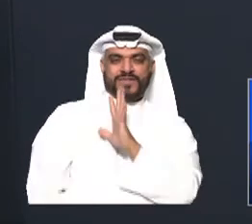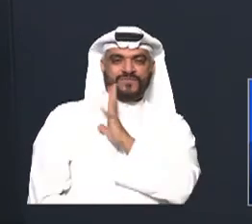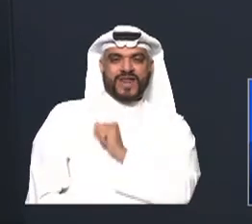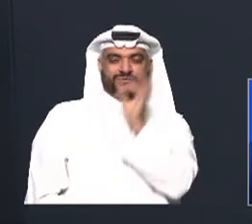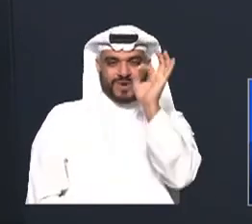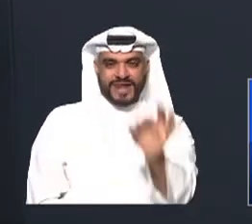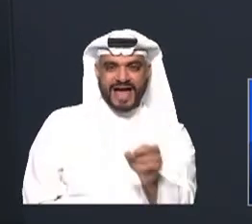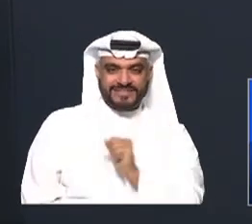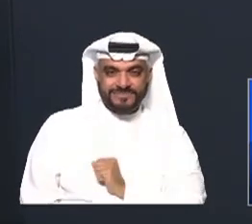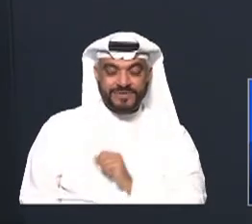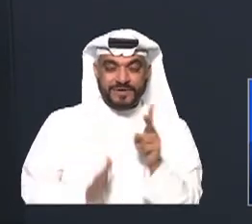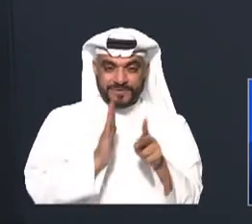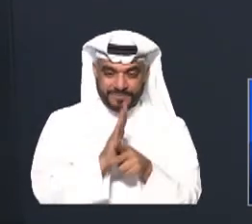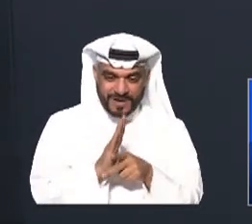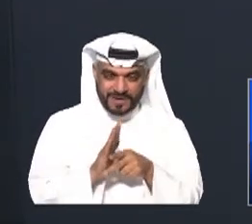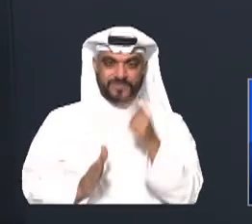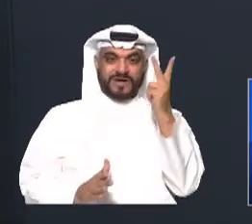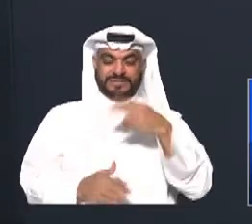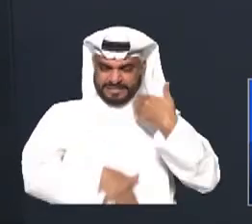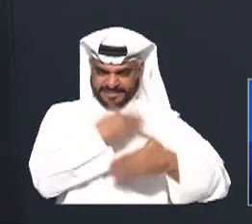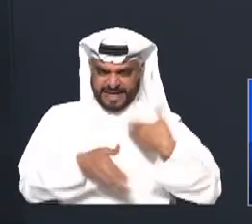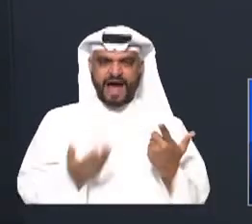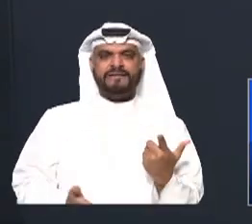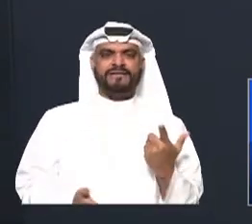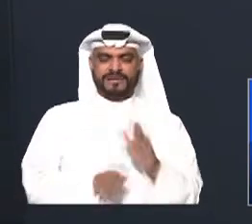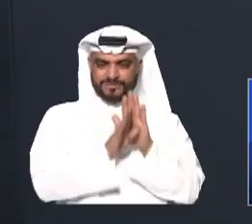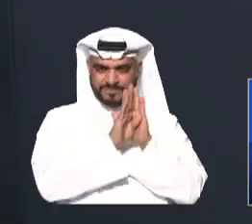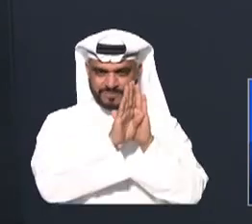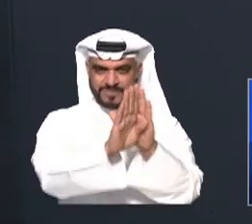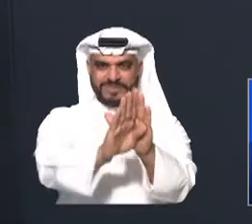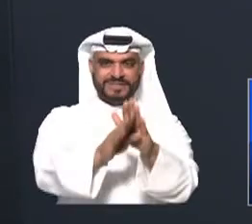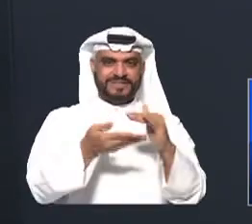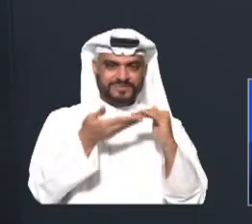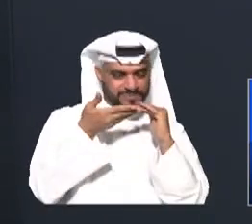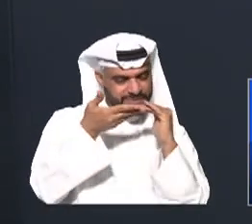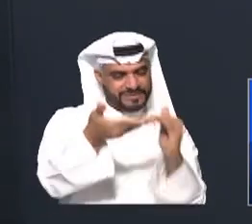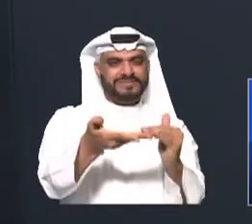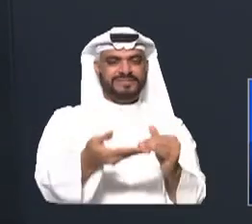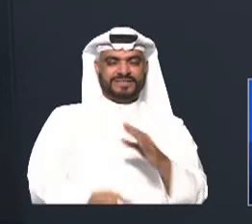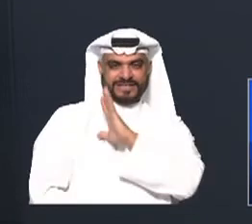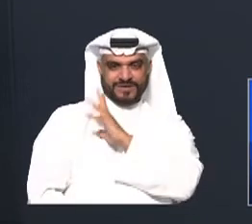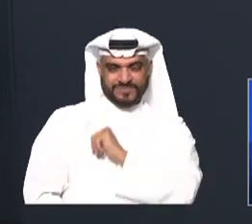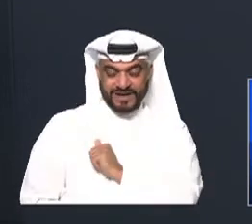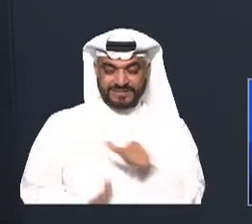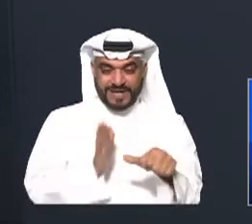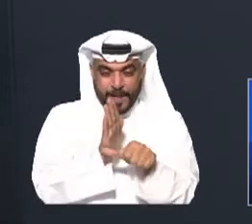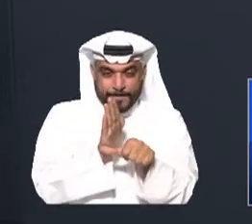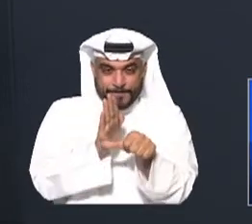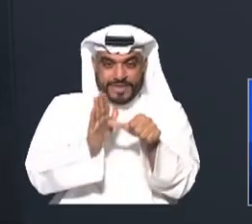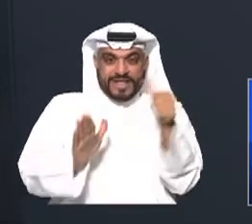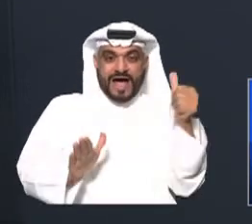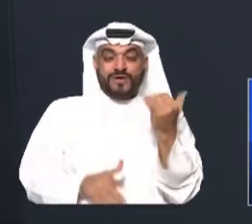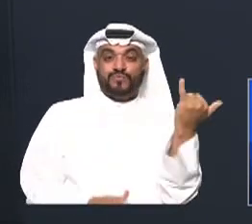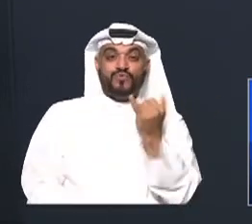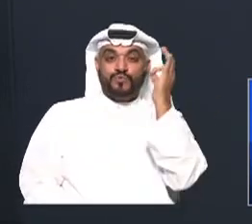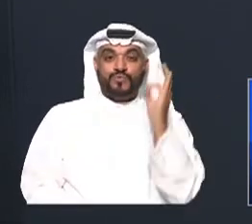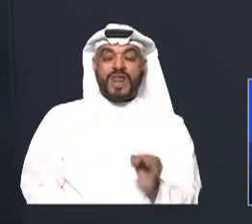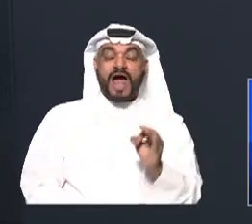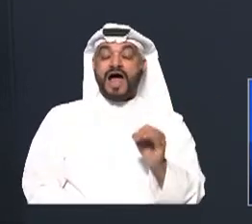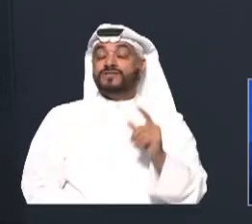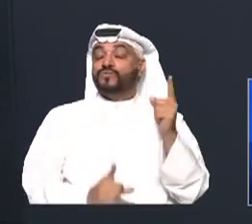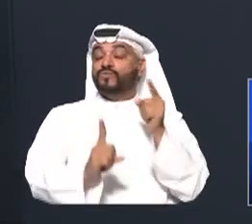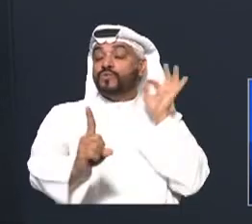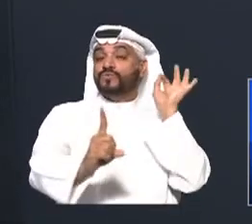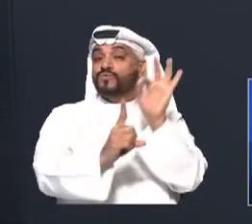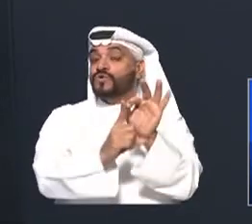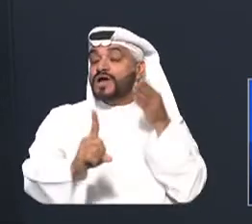ويجب أن نكرر البدء في التحرك، وكما قلت في بداية الكلمة، ليكن تحركنا منصبا على هدف